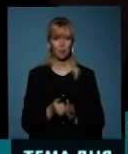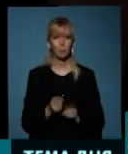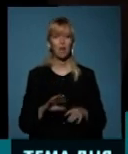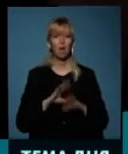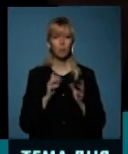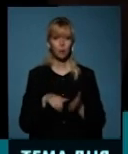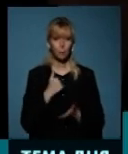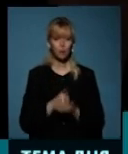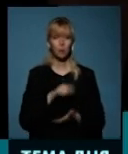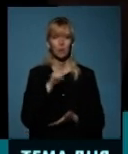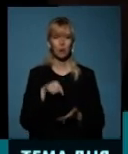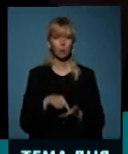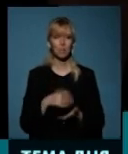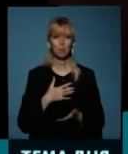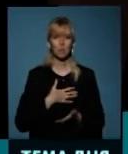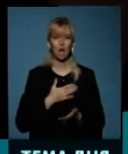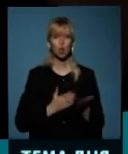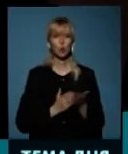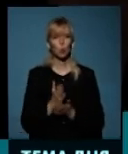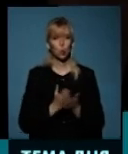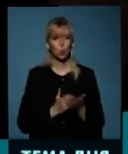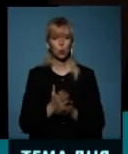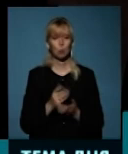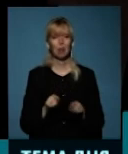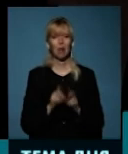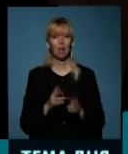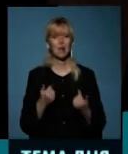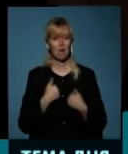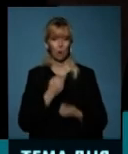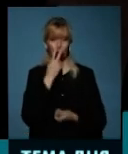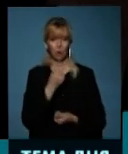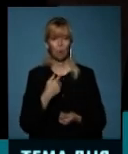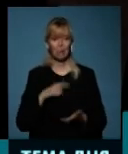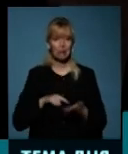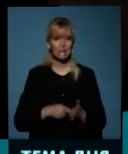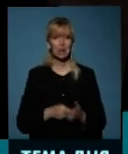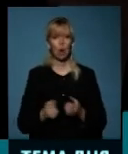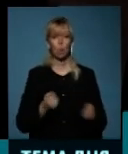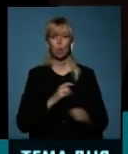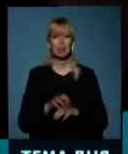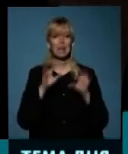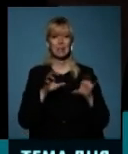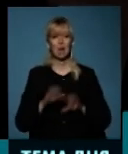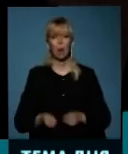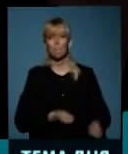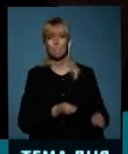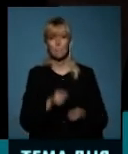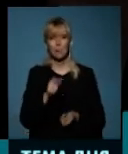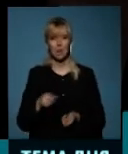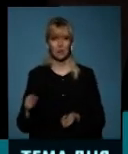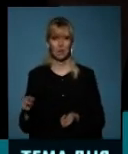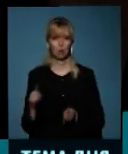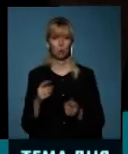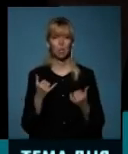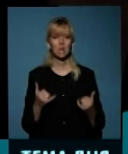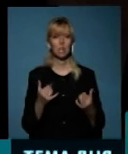основним питанням нашої служби, да, так як я бачу, ми націлили на боротьбу з нелегальними перевізниками, тому що